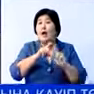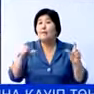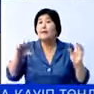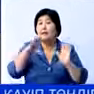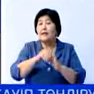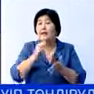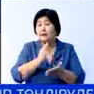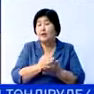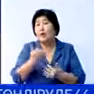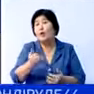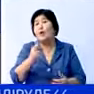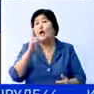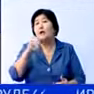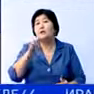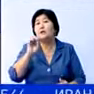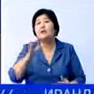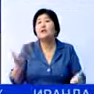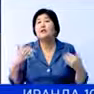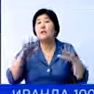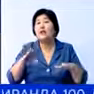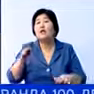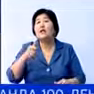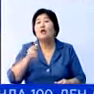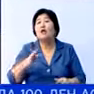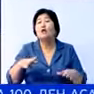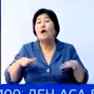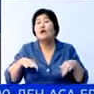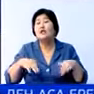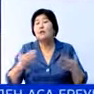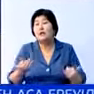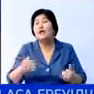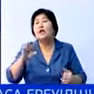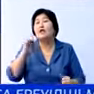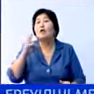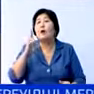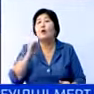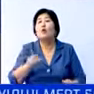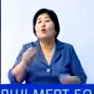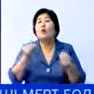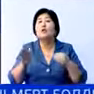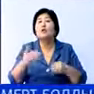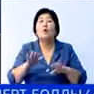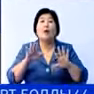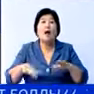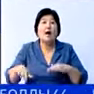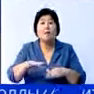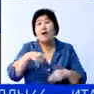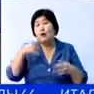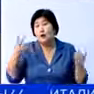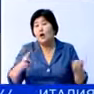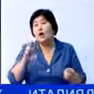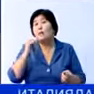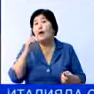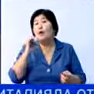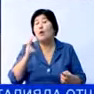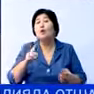енгізілді. Ол Қамыстыбас демалыс аймағы, Жаңақорған шипажайы және Байқоңыр ойын-сауық туристік аймағы. Айта кету қажет, Байқоңыр